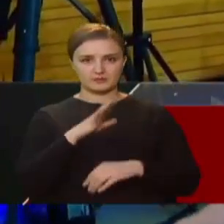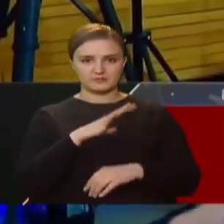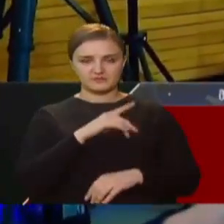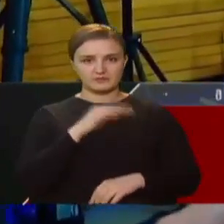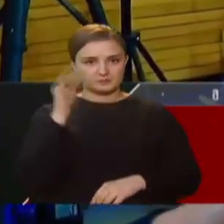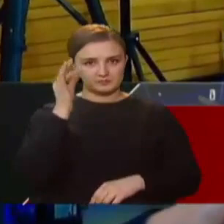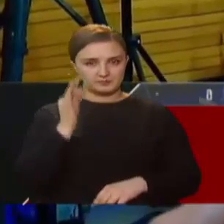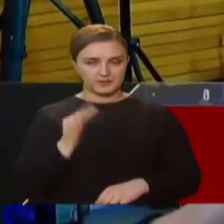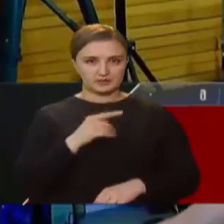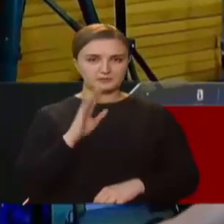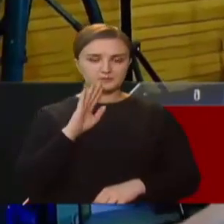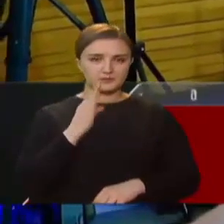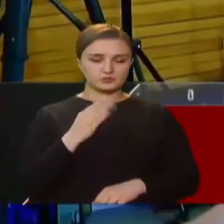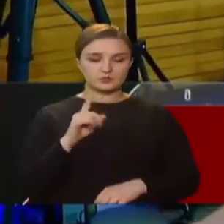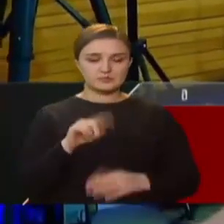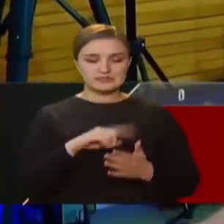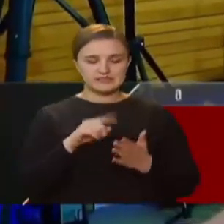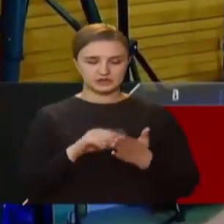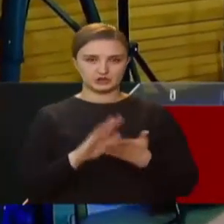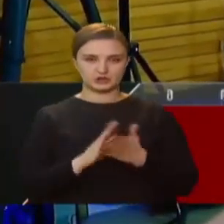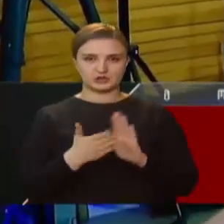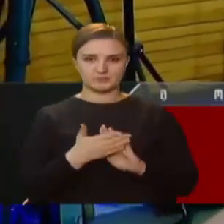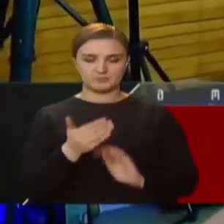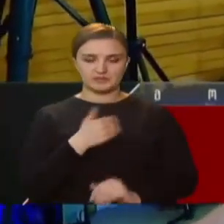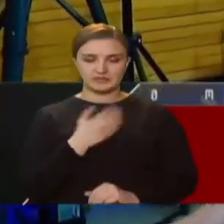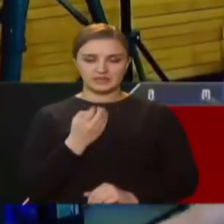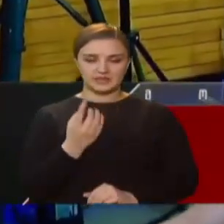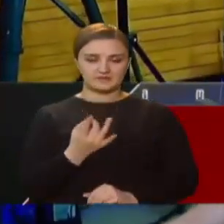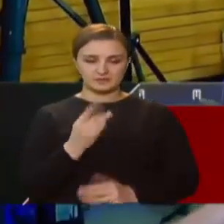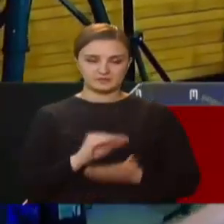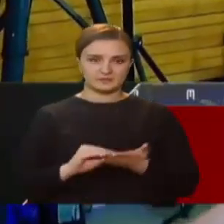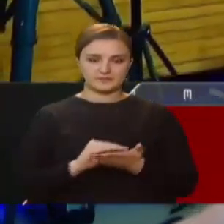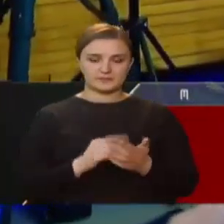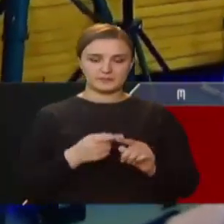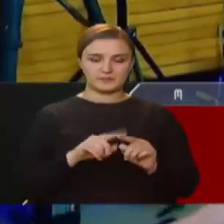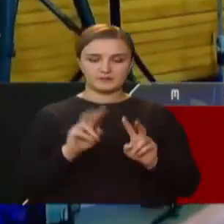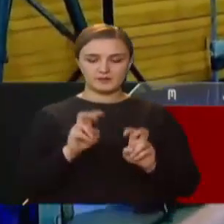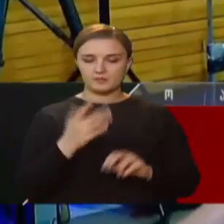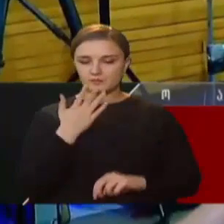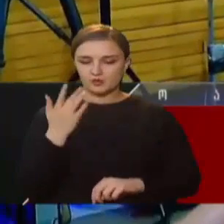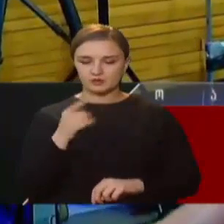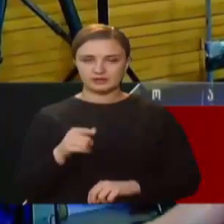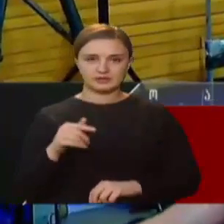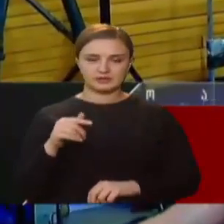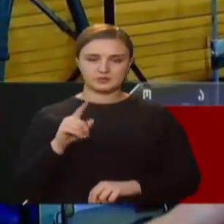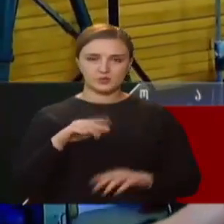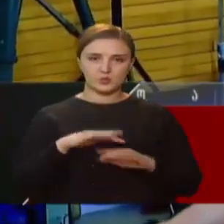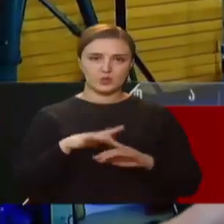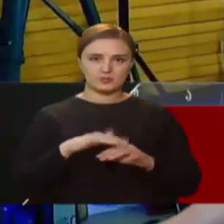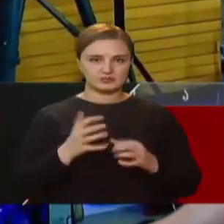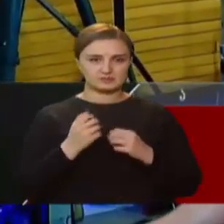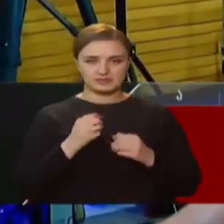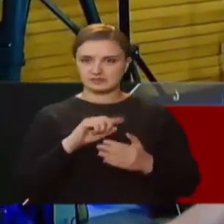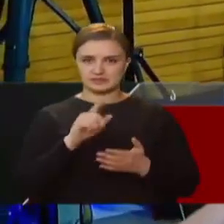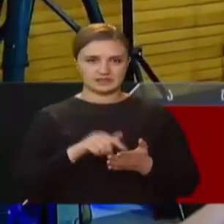ბერლინშიც, რომ რაღაც სახის შეთანხმებას მივახციოთ. Კიდევ ერთხელ მინდა გავიმეორო, ეს არ არის პოლიტიკური ბენეფიტების საკითხი. Ჩვენ უნდა